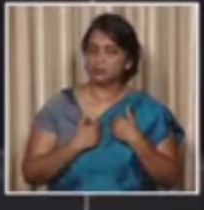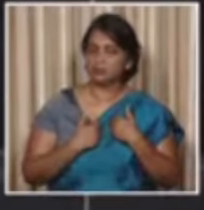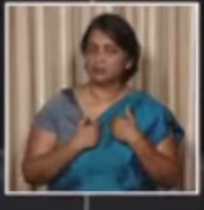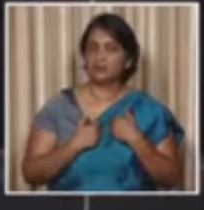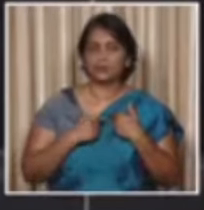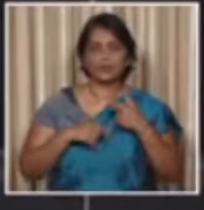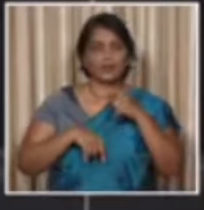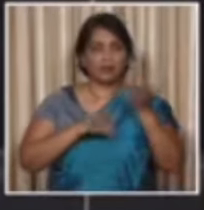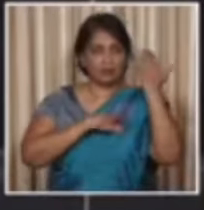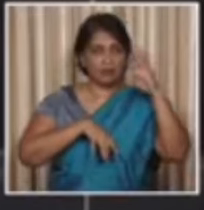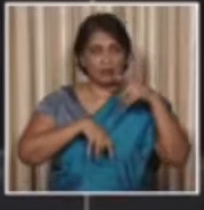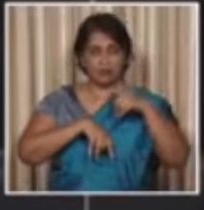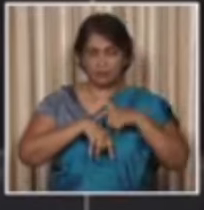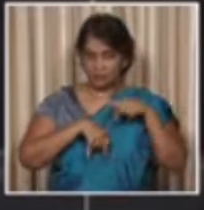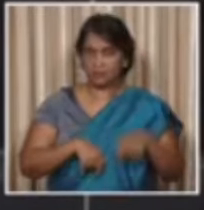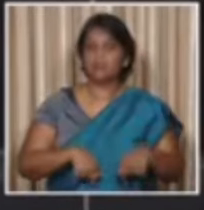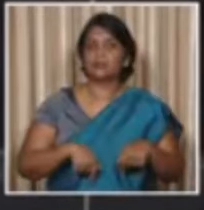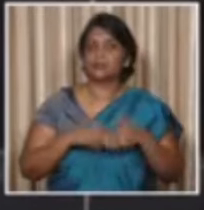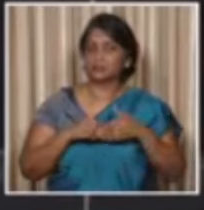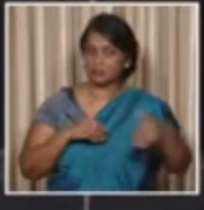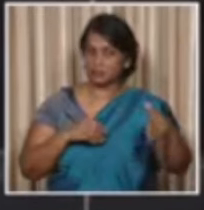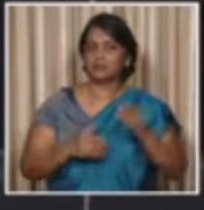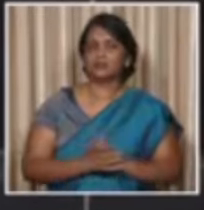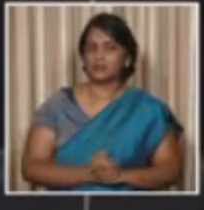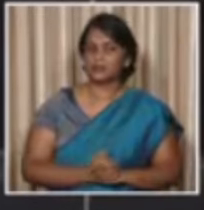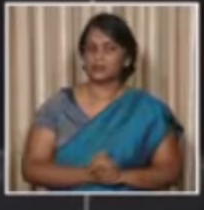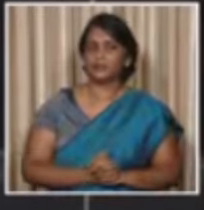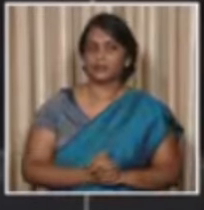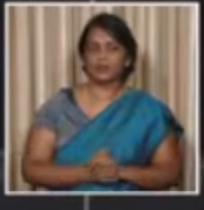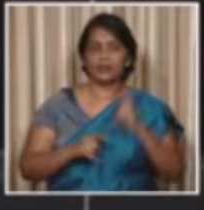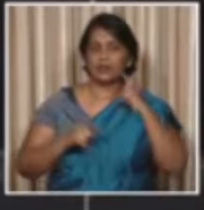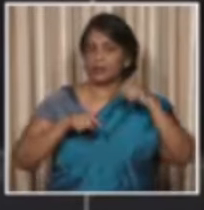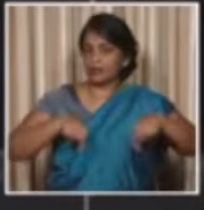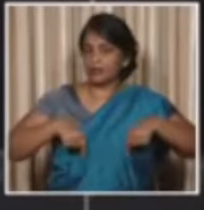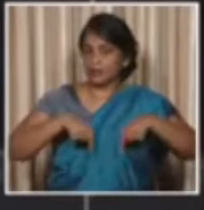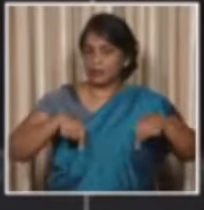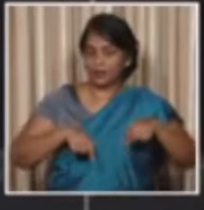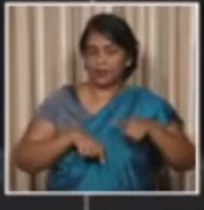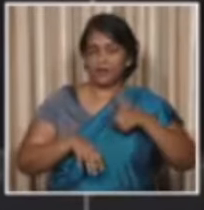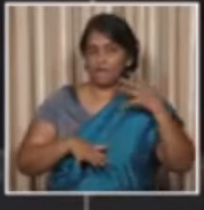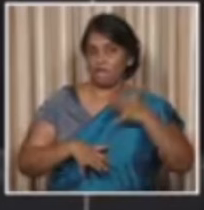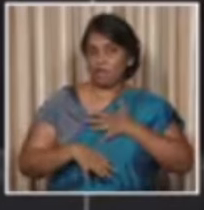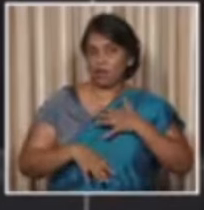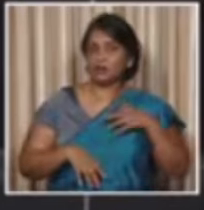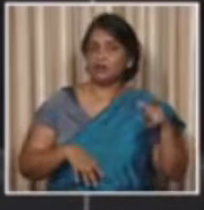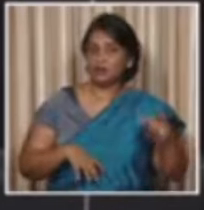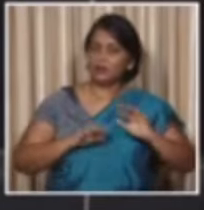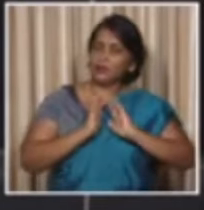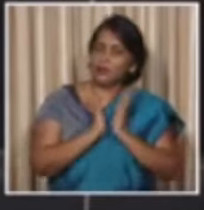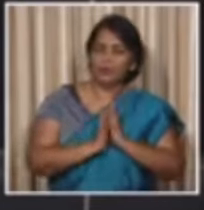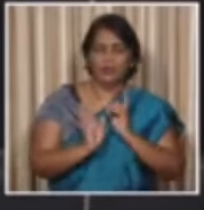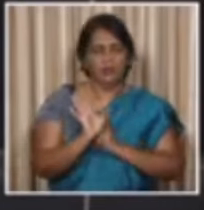ඒ කාලයටත් වඩා මේ කාලේ පටිගත කරන ලද වීඩියෝ තියෙනවා. එම හැම